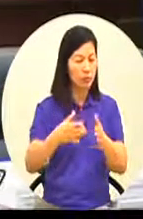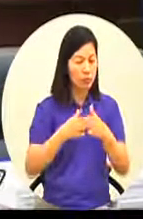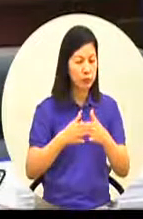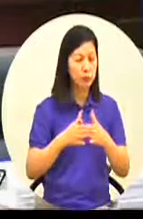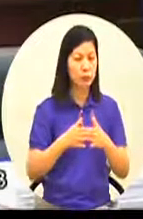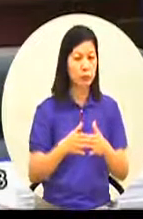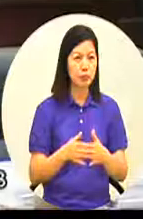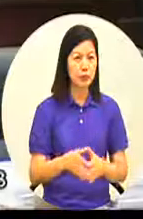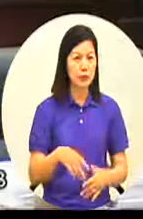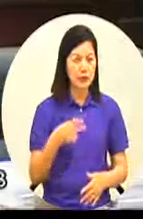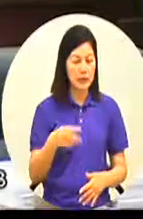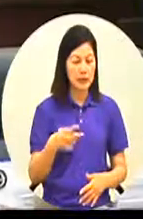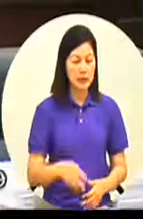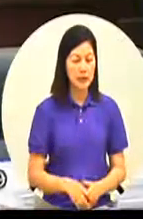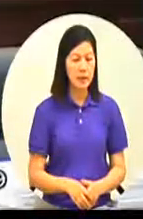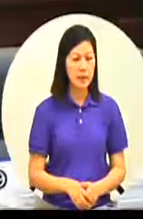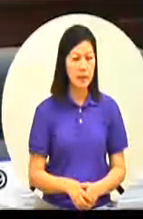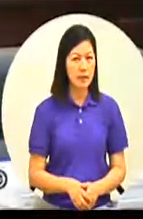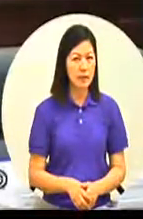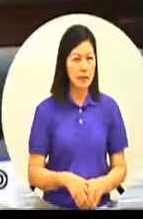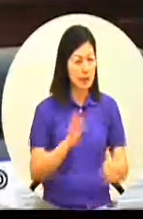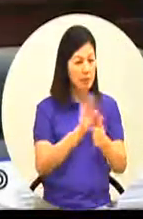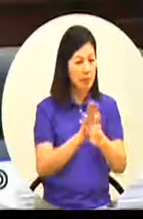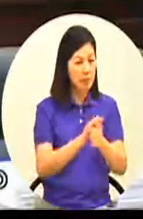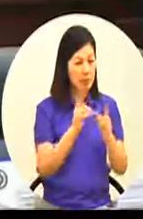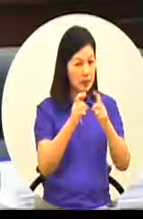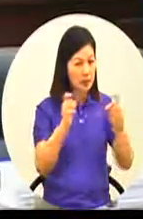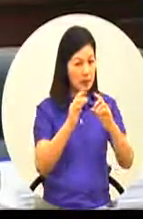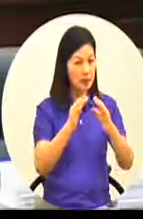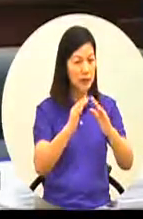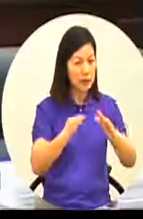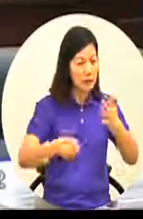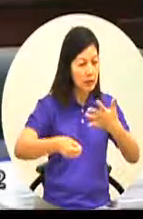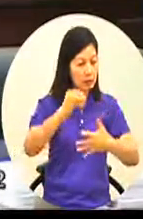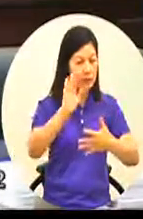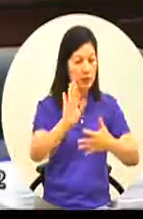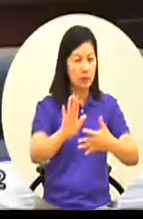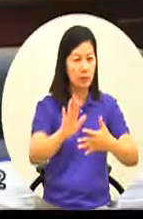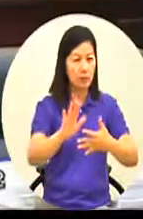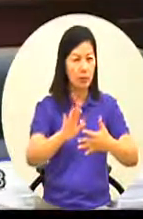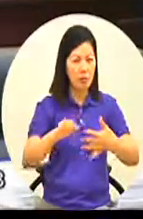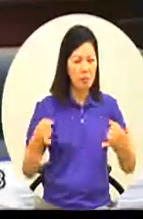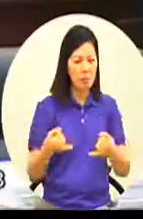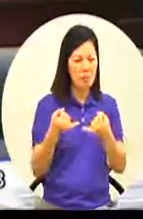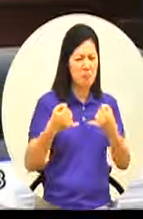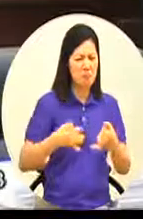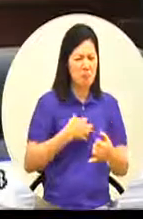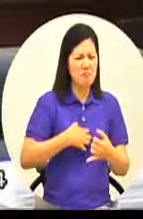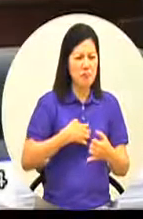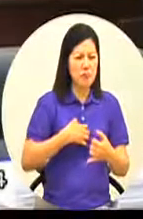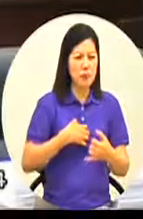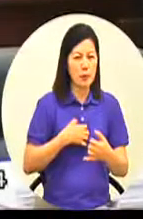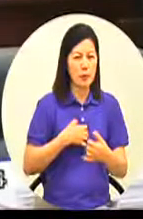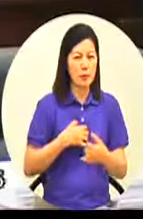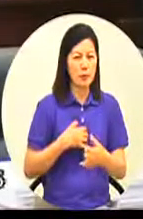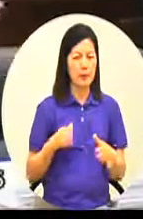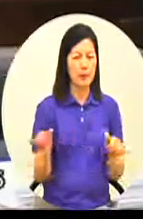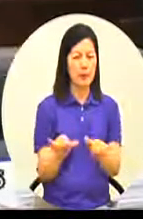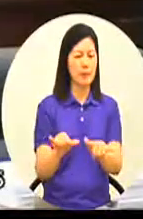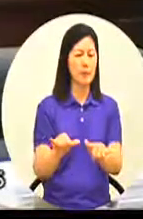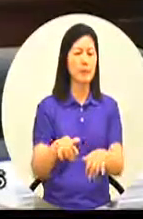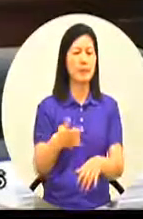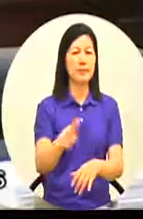你就出发点是善意，讲我们为了这个城市好，不是建立在这种仇恨对立。那我们觉得这样的一个检举